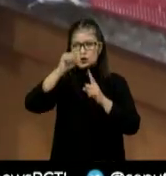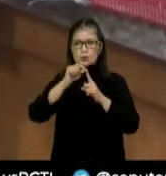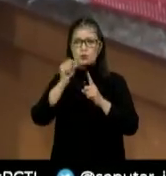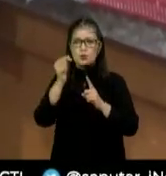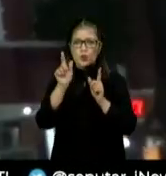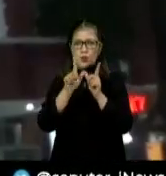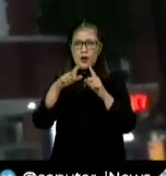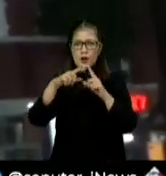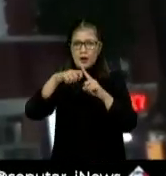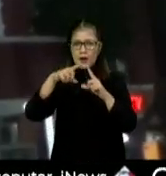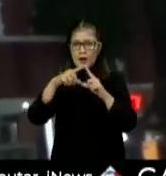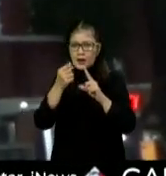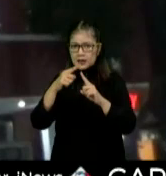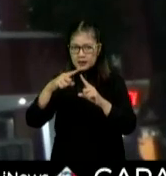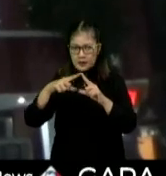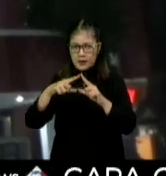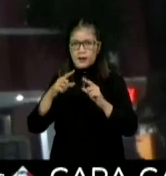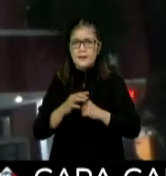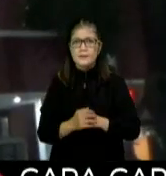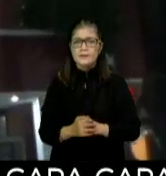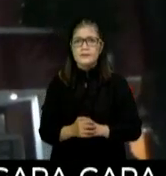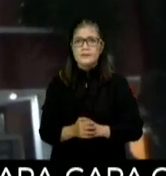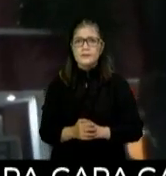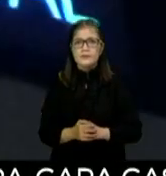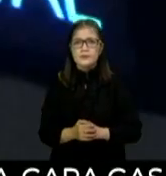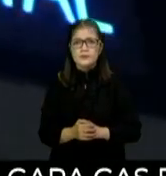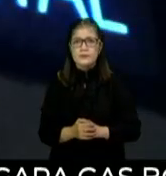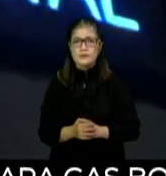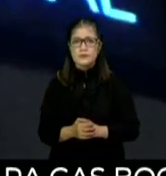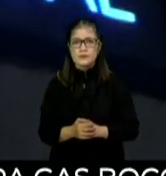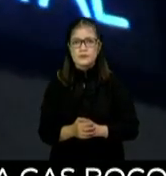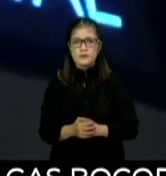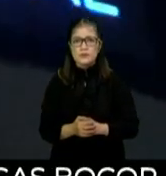Dari Purwakarta, Jawa Barat, Irwan, iNews, melaporkan.